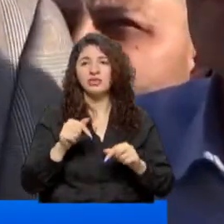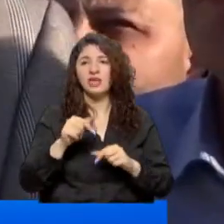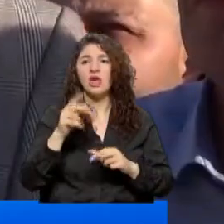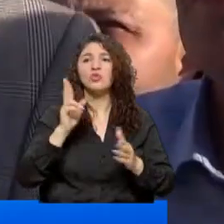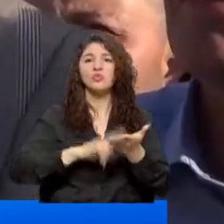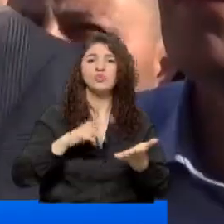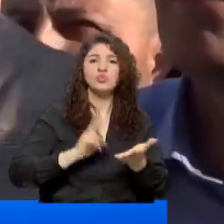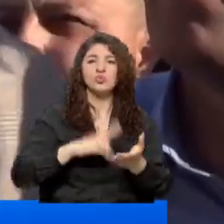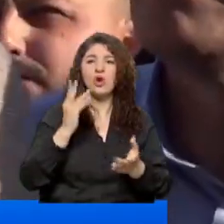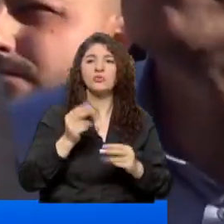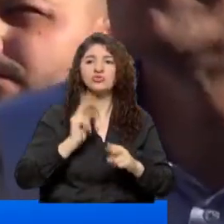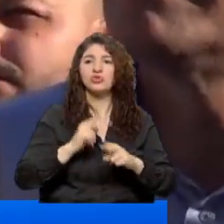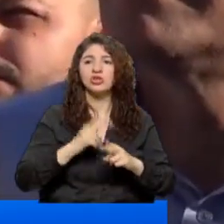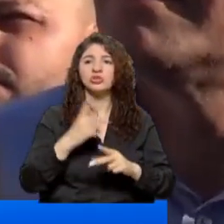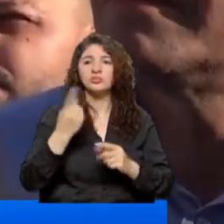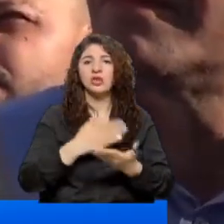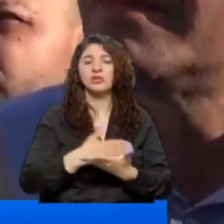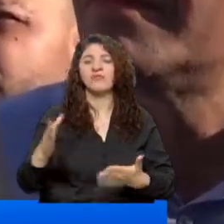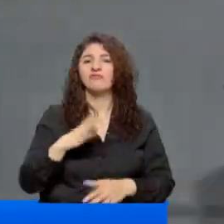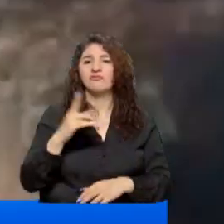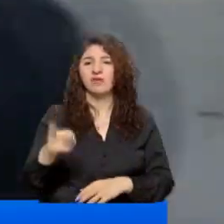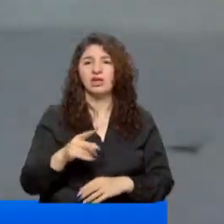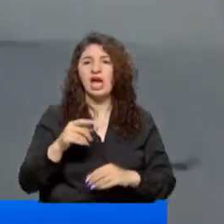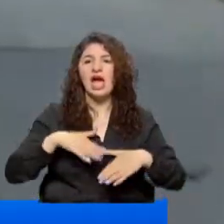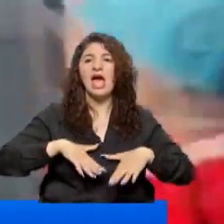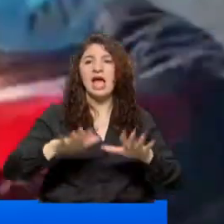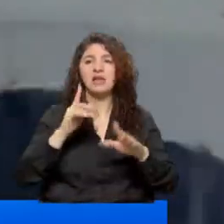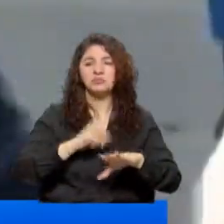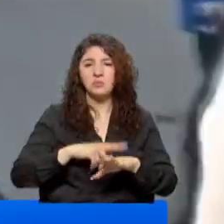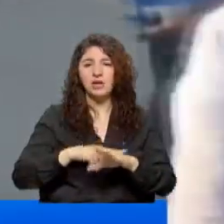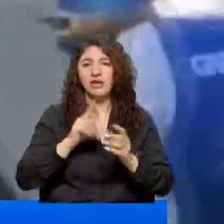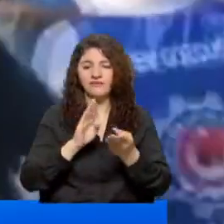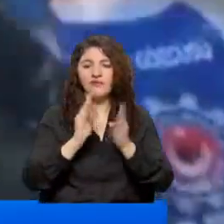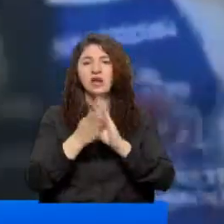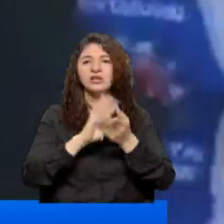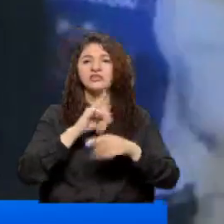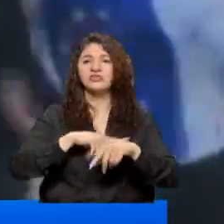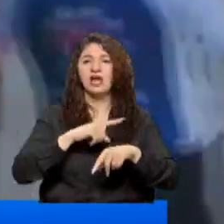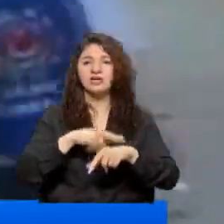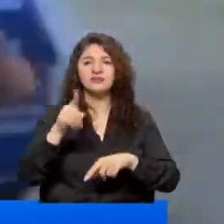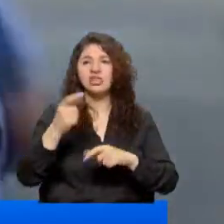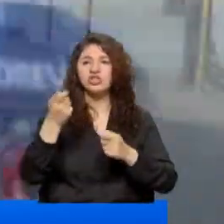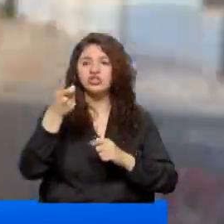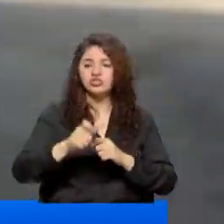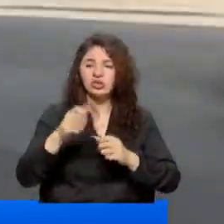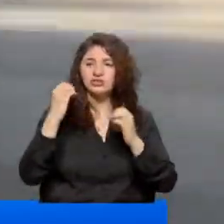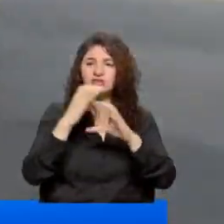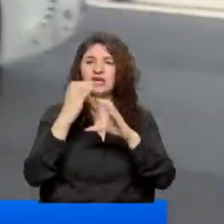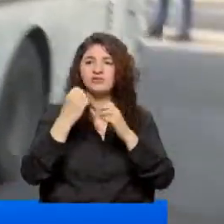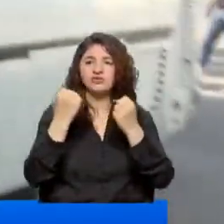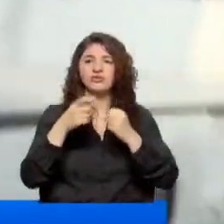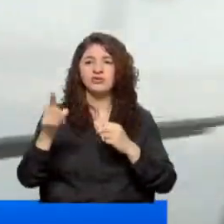yürükler çok bu şekilde devam etmektedir eylem sırasında var diyor çıkışı saatinde işçileri Taşıyan servis